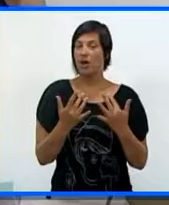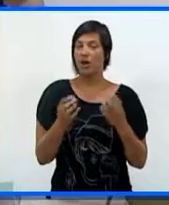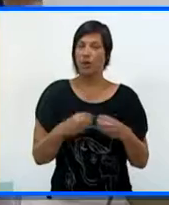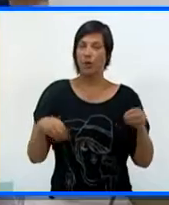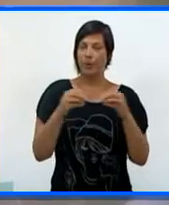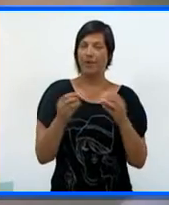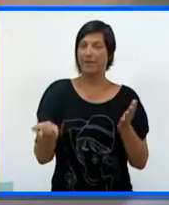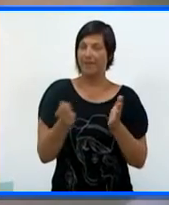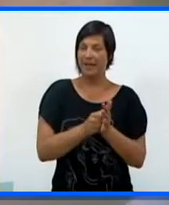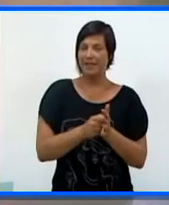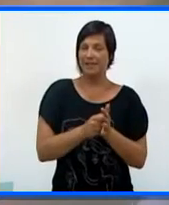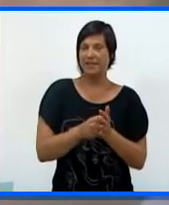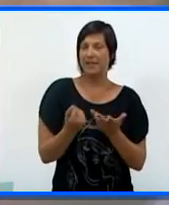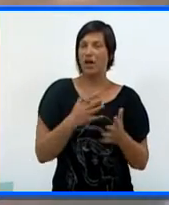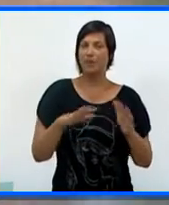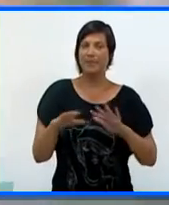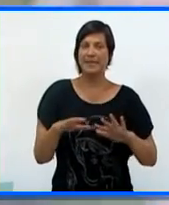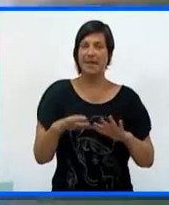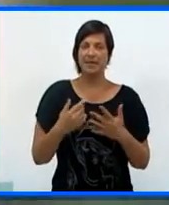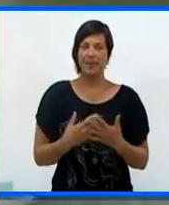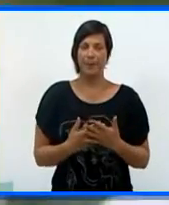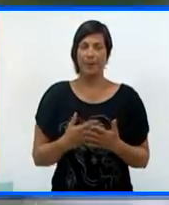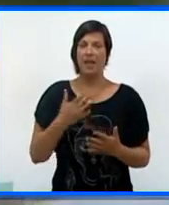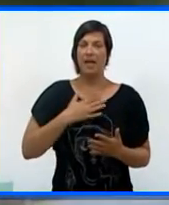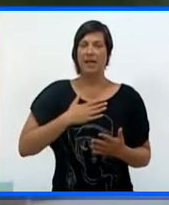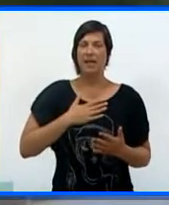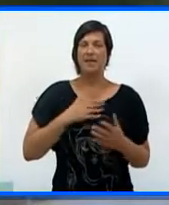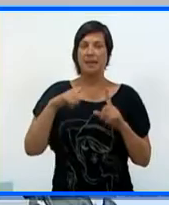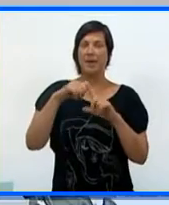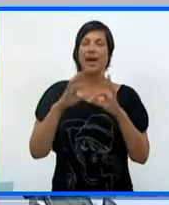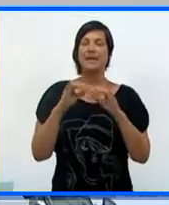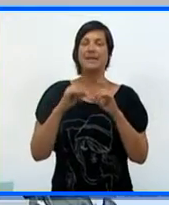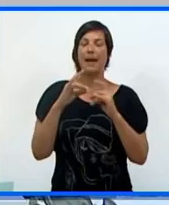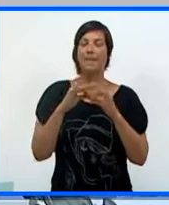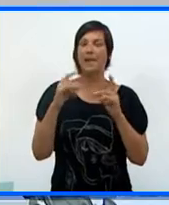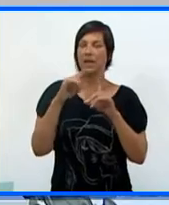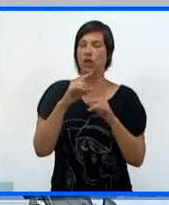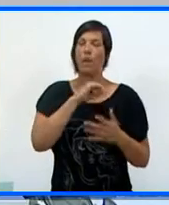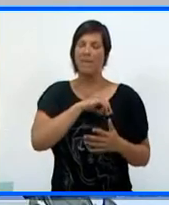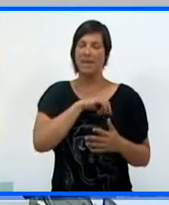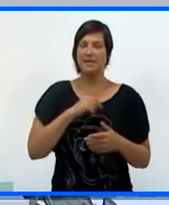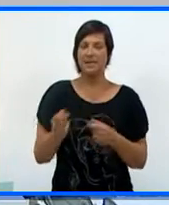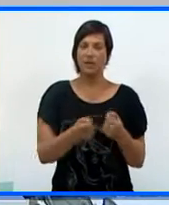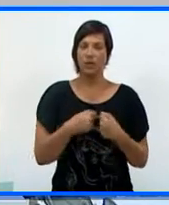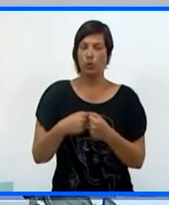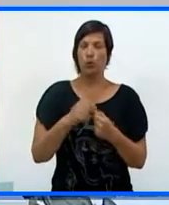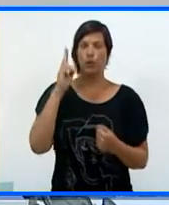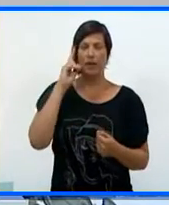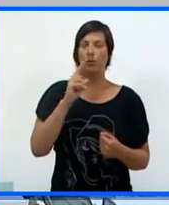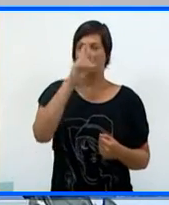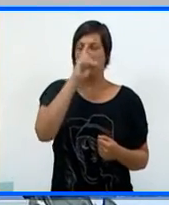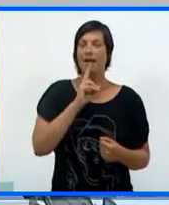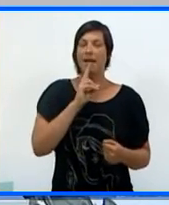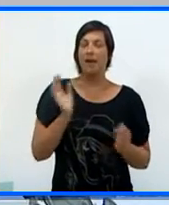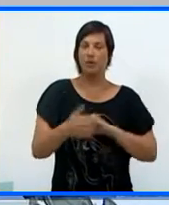projekata financiranih od strane resornog ministarstva. Ja sam Vedran Kajtrapel, dopredsjednik Udruge gluhih i